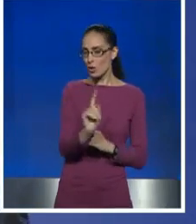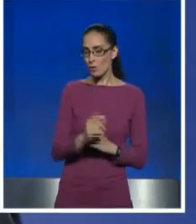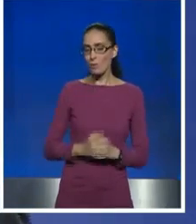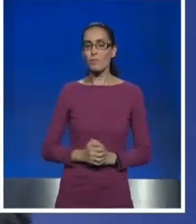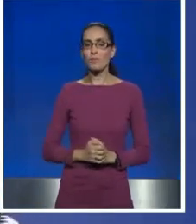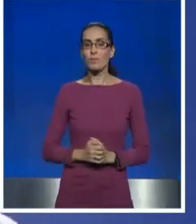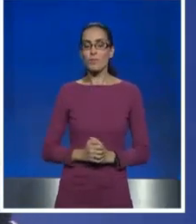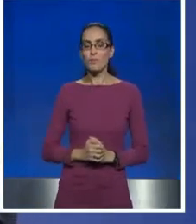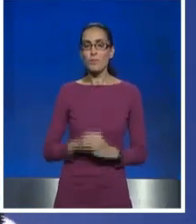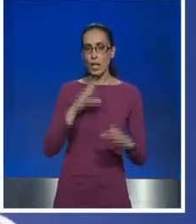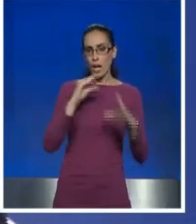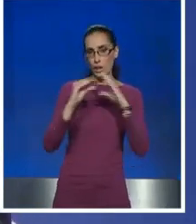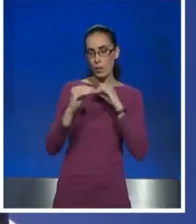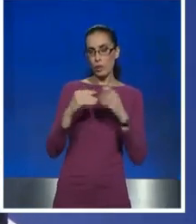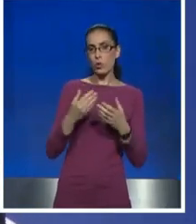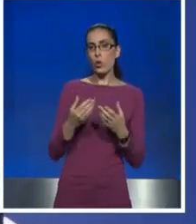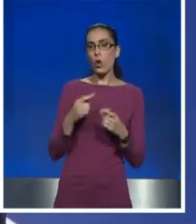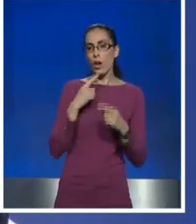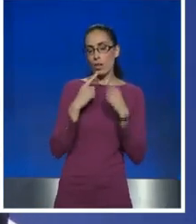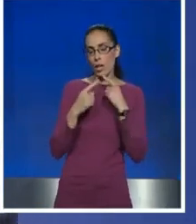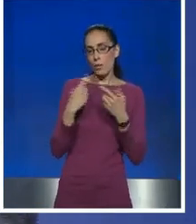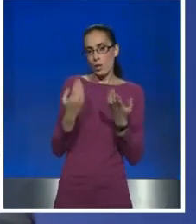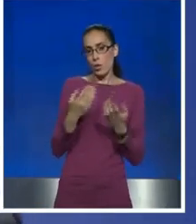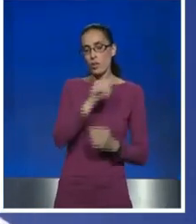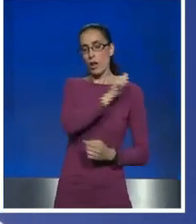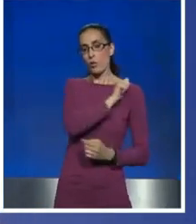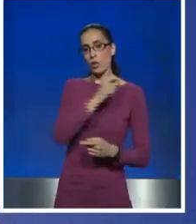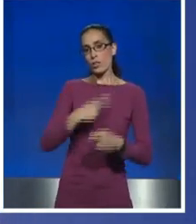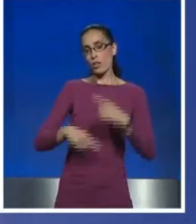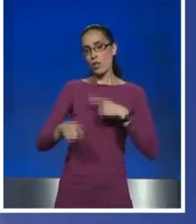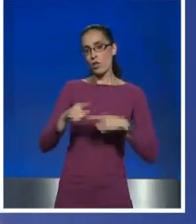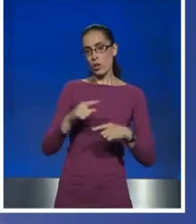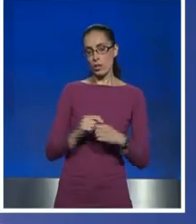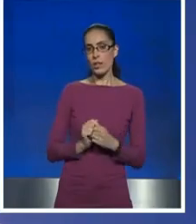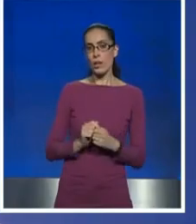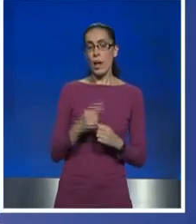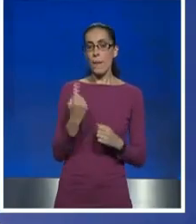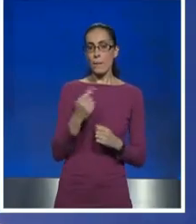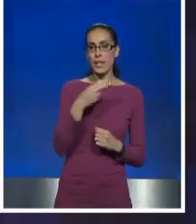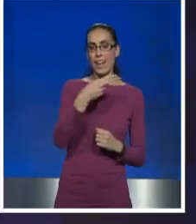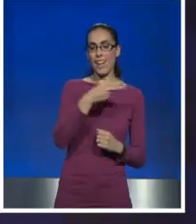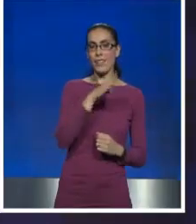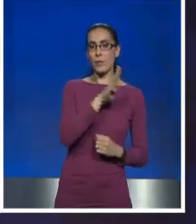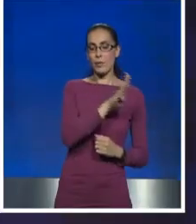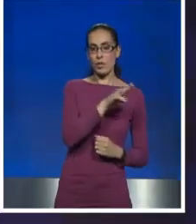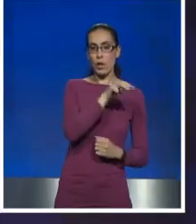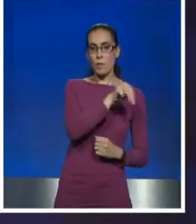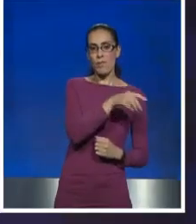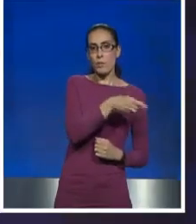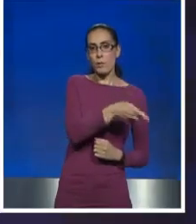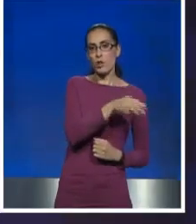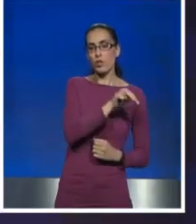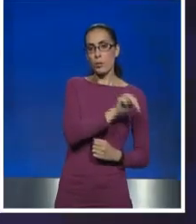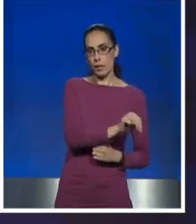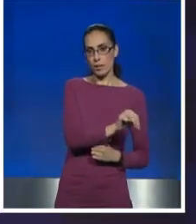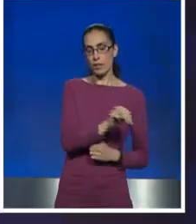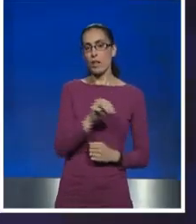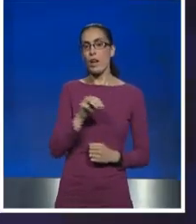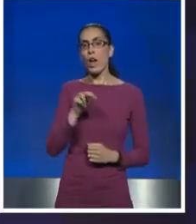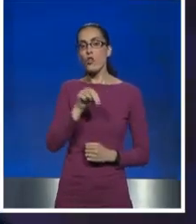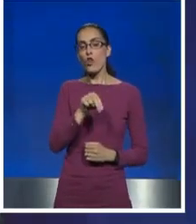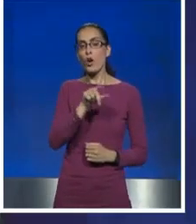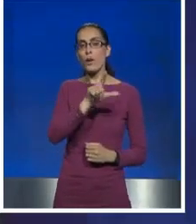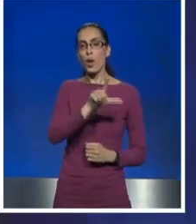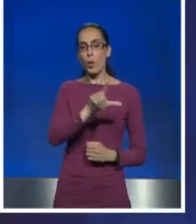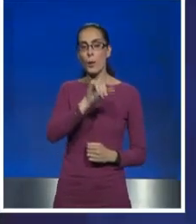skont id-direzzjonijiet tal-Awtorità tax-Xandir. Il-parteċipanti fid-dibattitu kienu Henry Battistino mill-Moviment Patriotti Maltin,